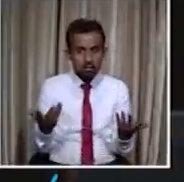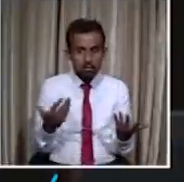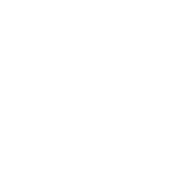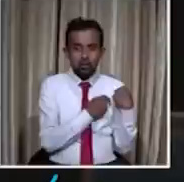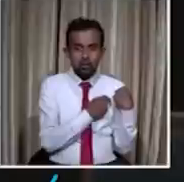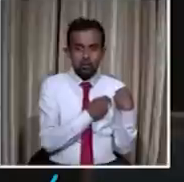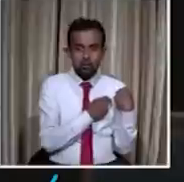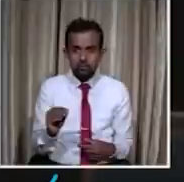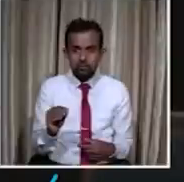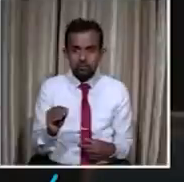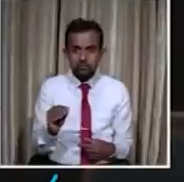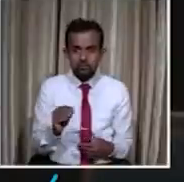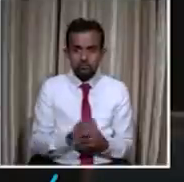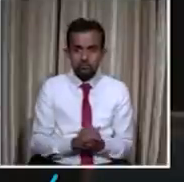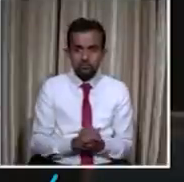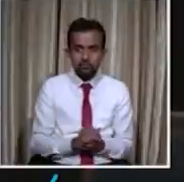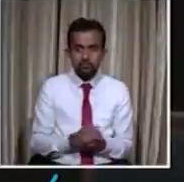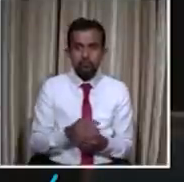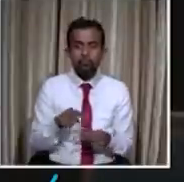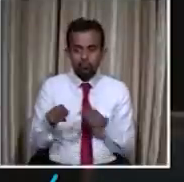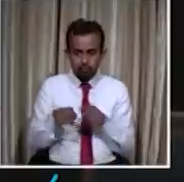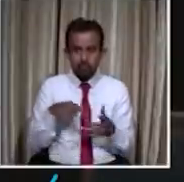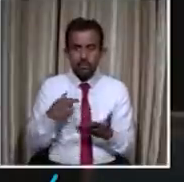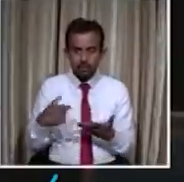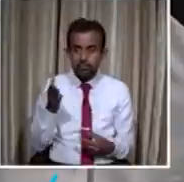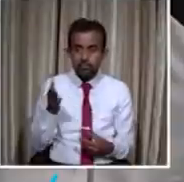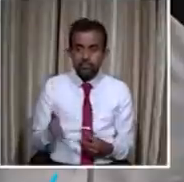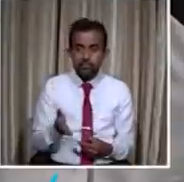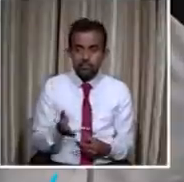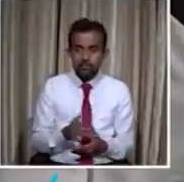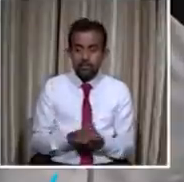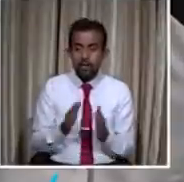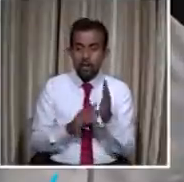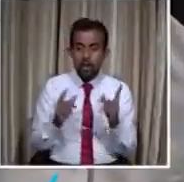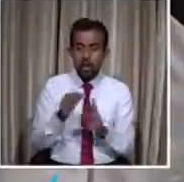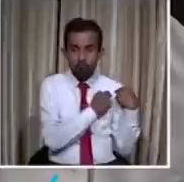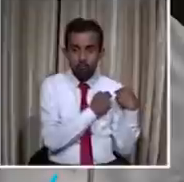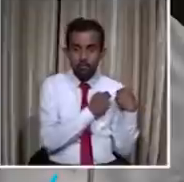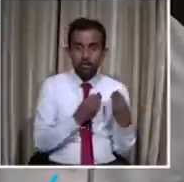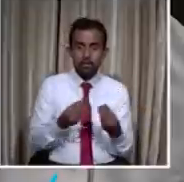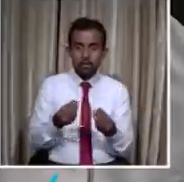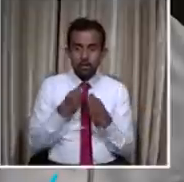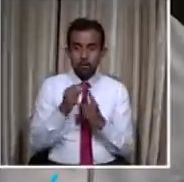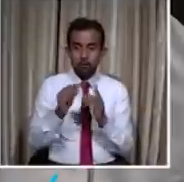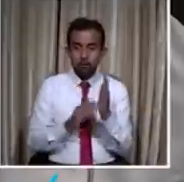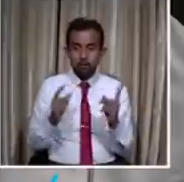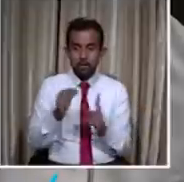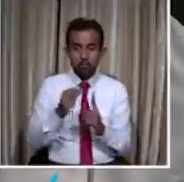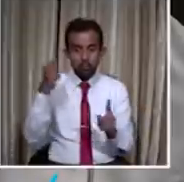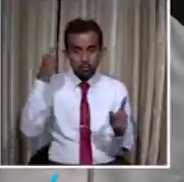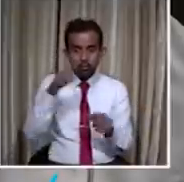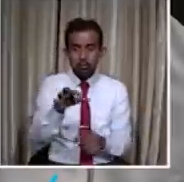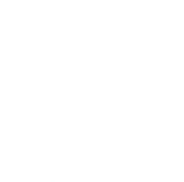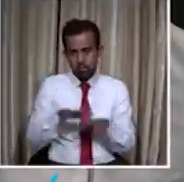තනතුරු වලට ලෝභී වුණොත් මෙවැනි දේවල් වලට අපි මං හිතන්නේ මුහුණ දෙන්න වෙනවා. ඇමති ධූර ගන්න මන්ත්‍රීවරු බිලිබා ගැනීමේ